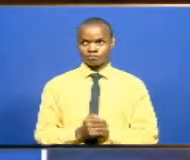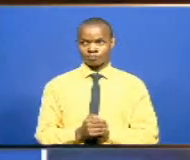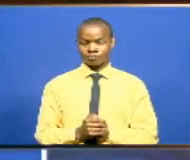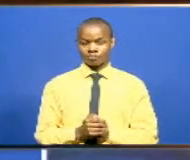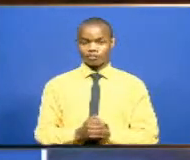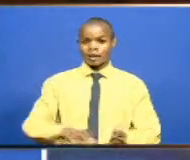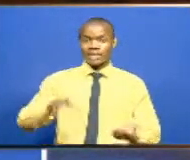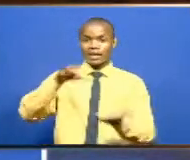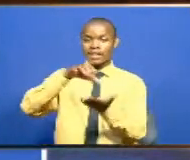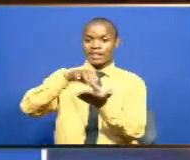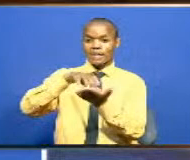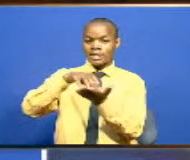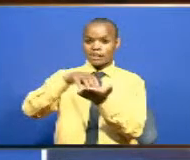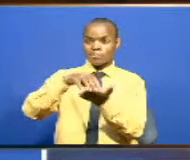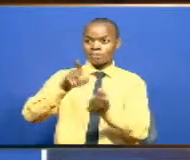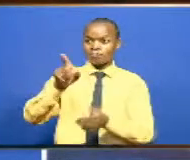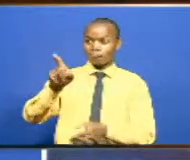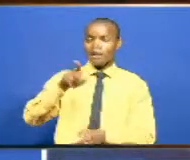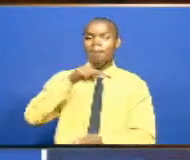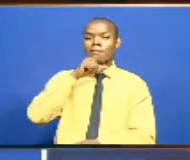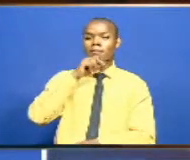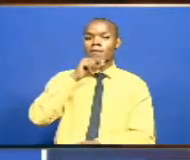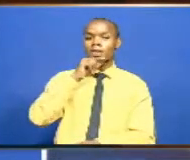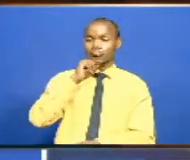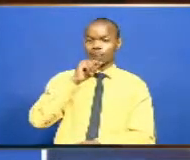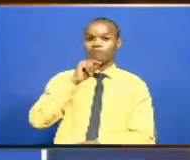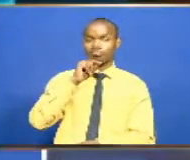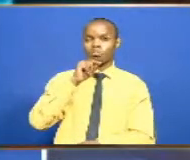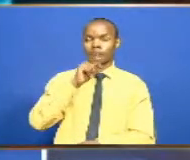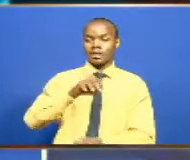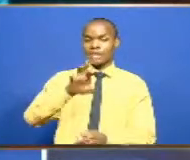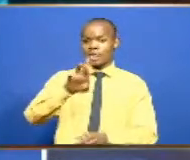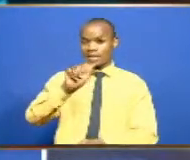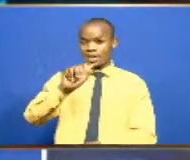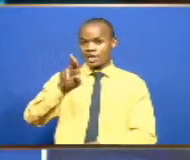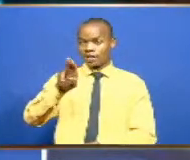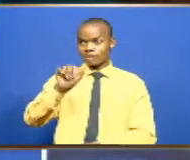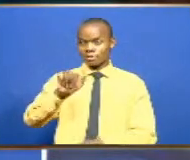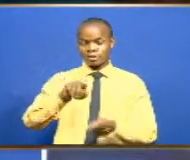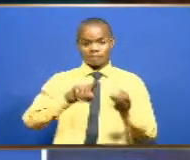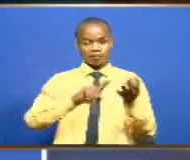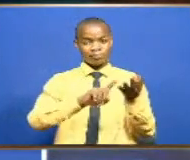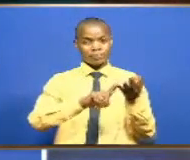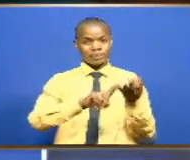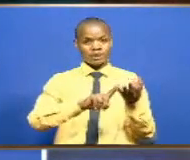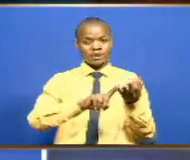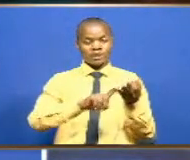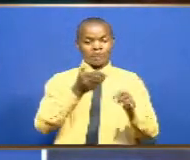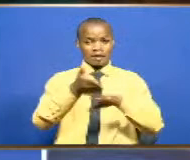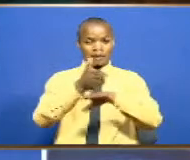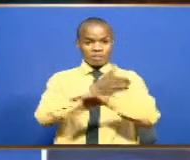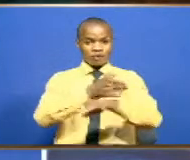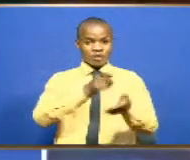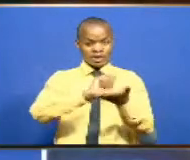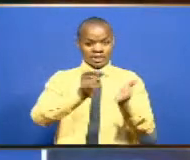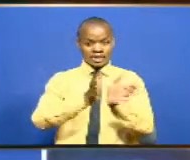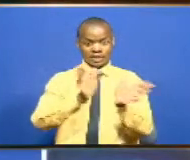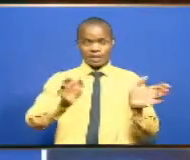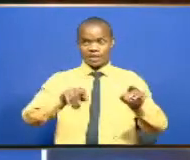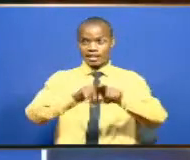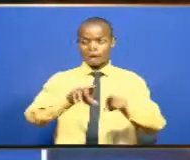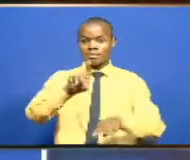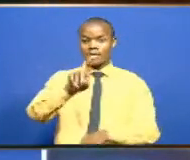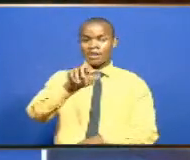kesi hiyo, Chamanlal Kamani, Deepa Kamani, Rashmi Kamani na aliyekuwa katibu Joseph Magari, Dave Mwangi na David